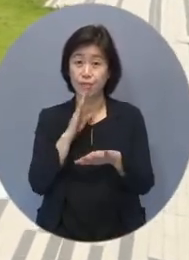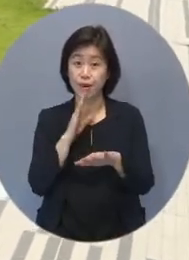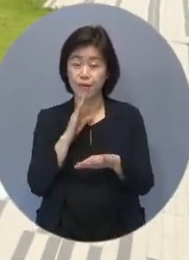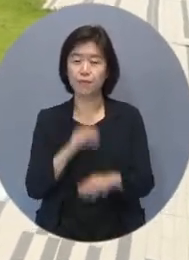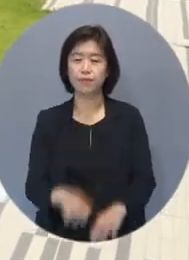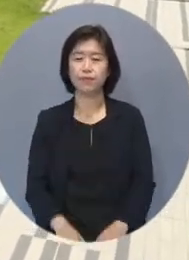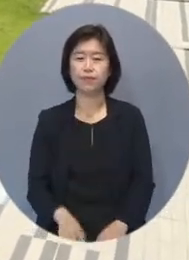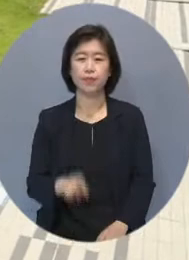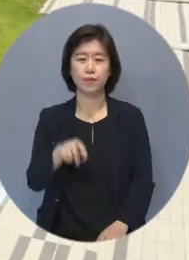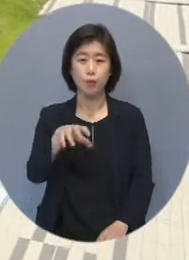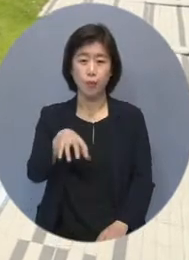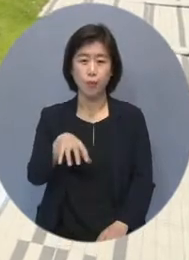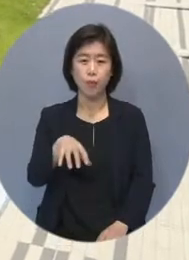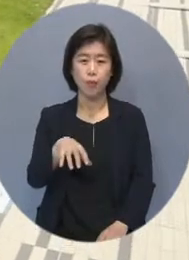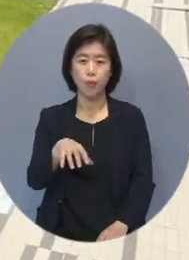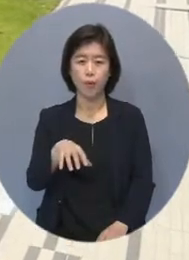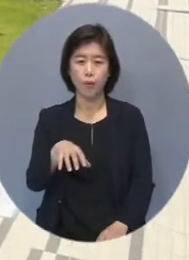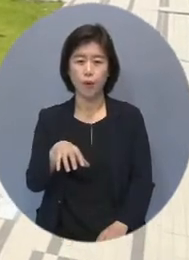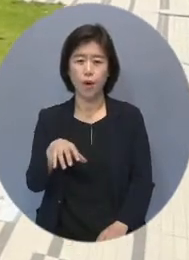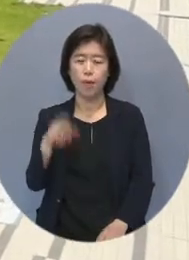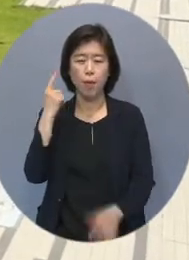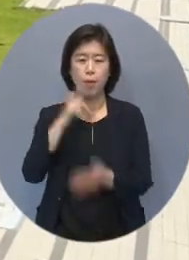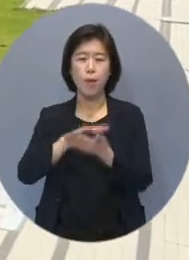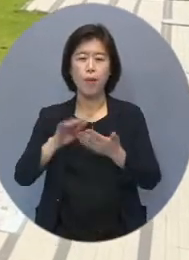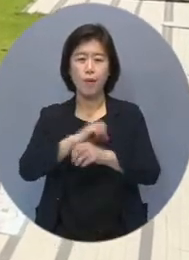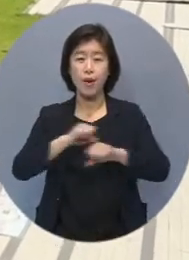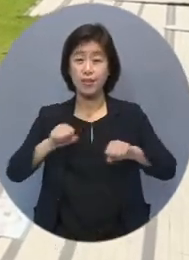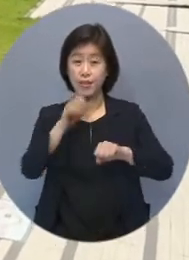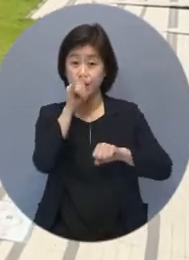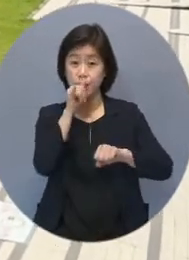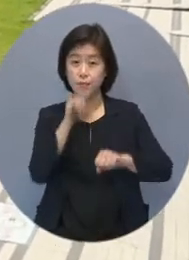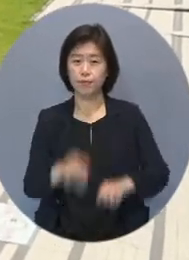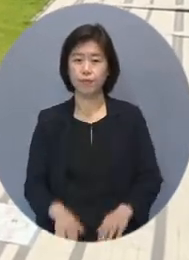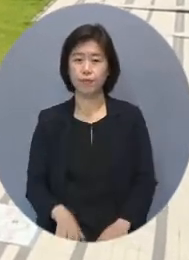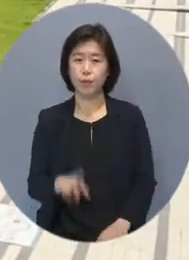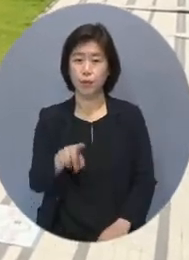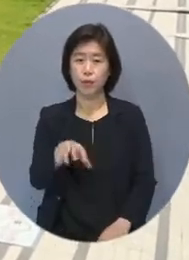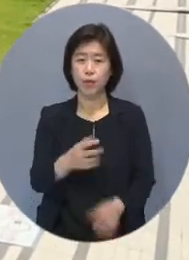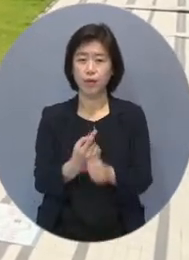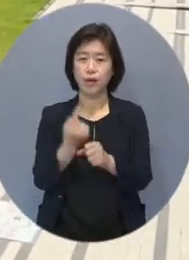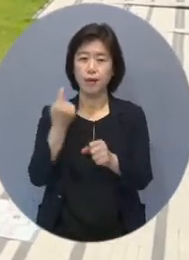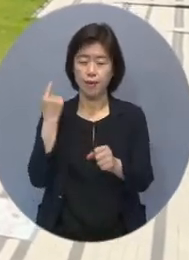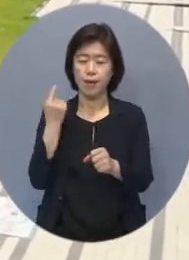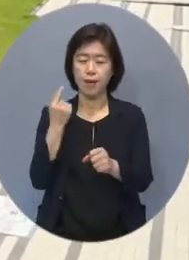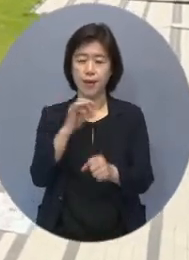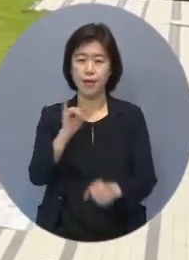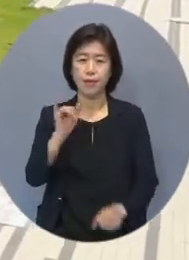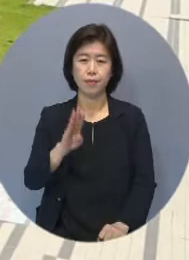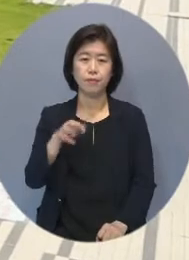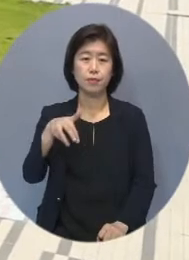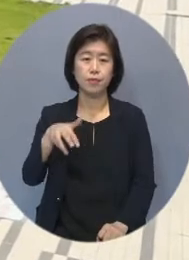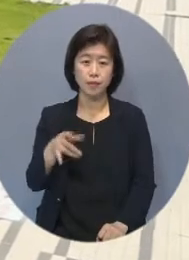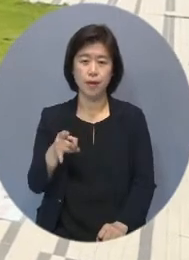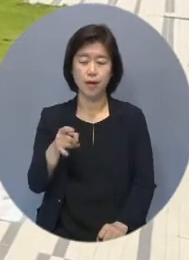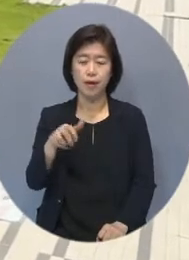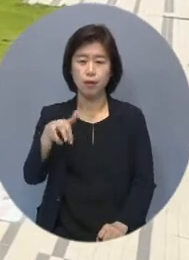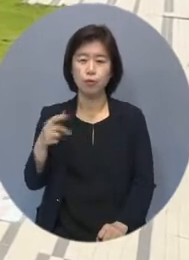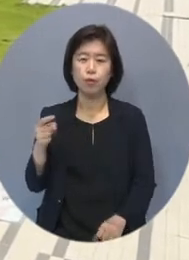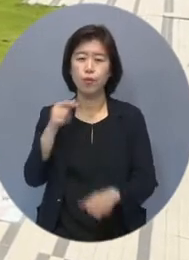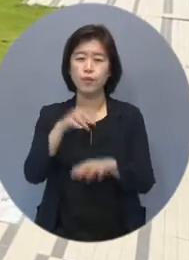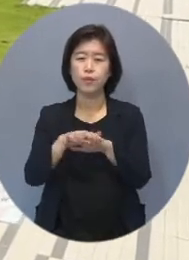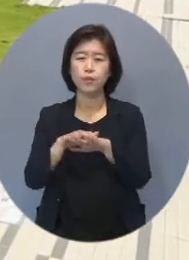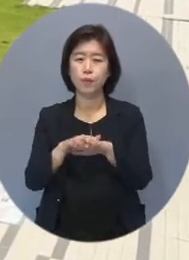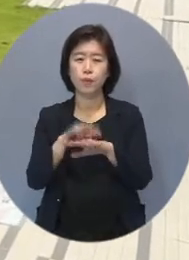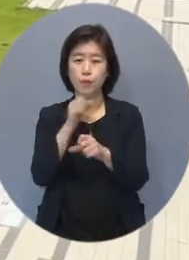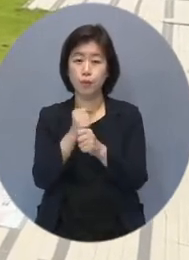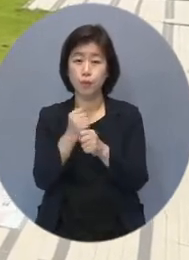이제 평화광장이 앞에 이렇게 만들어져 있어요. 이곳에 이제 작년에 입체 촉지도를 제작을 했고 오늘은 그 지도가